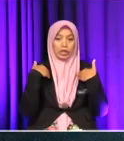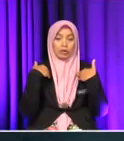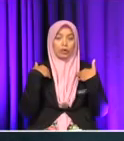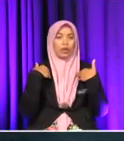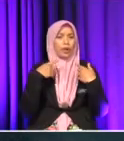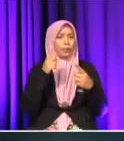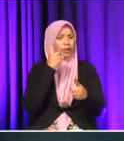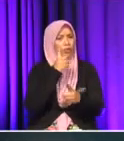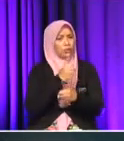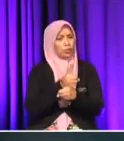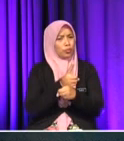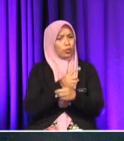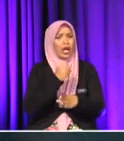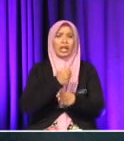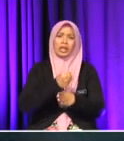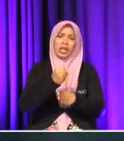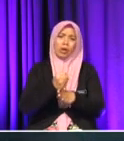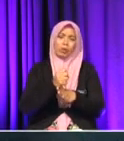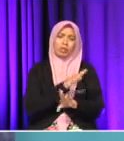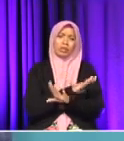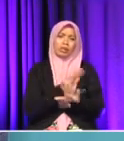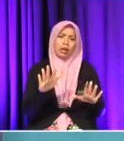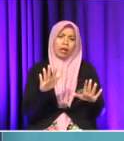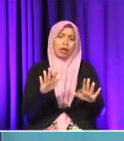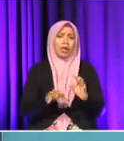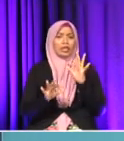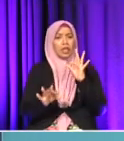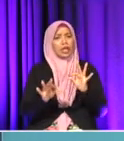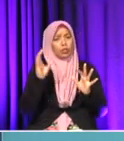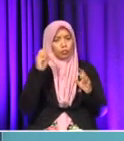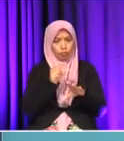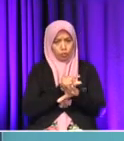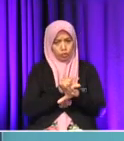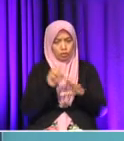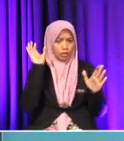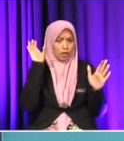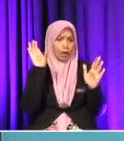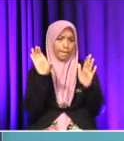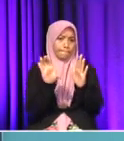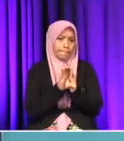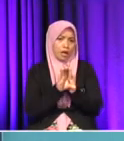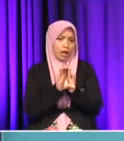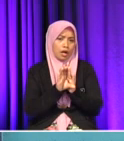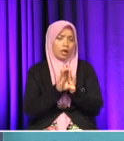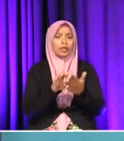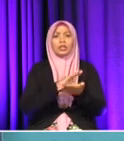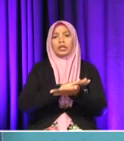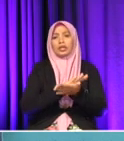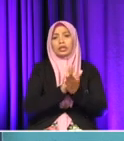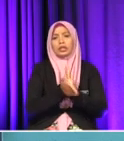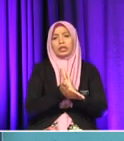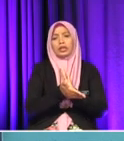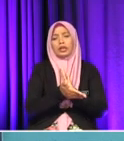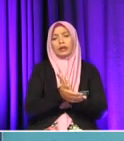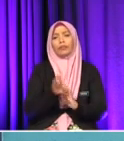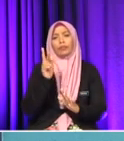sekedarnya menggunakan gambar gambar itu Director kan ataupun dijadikan add Oke pun